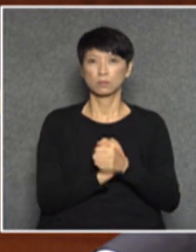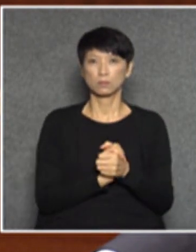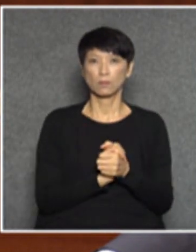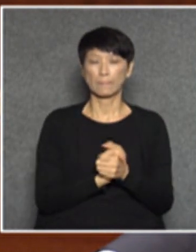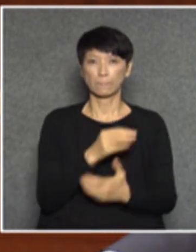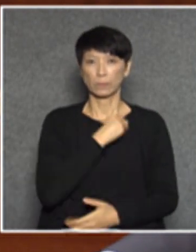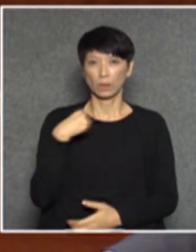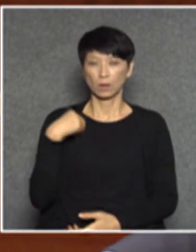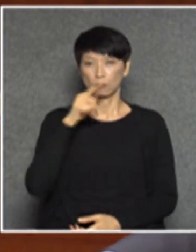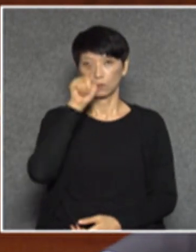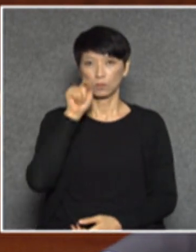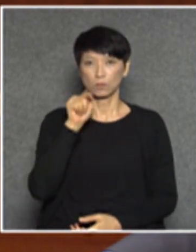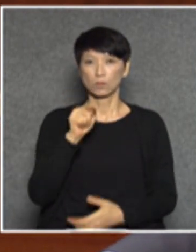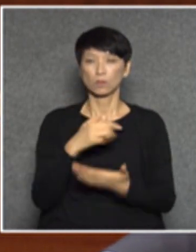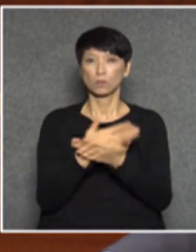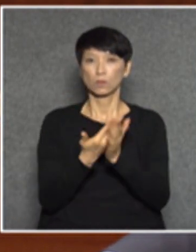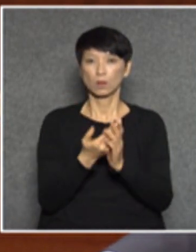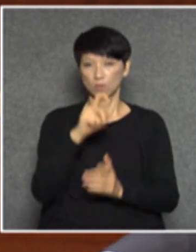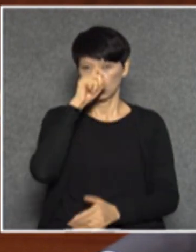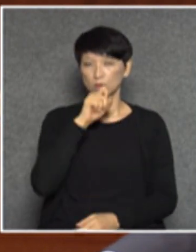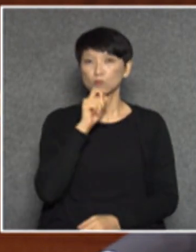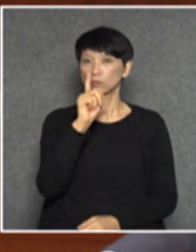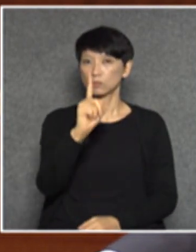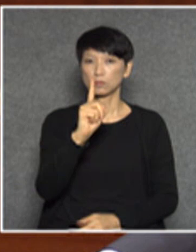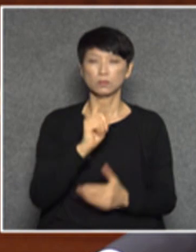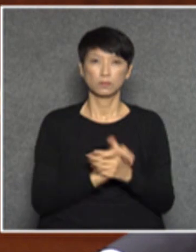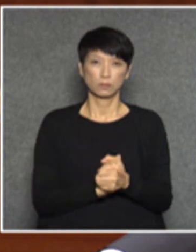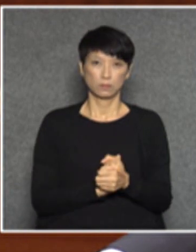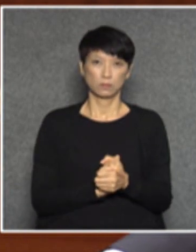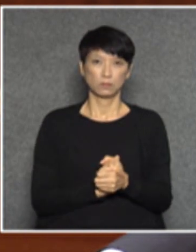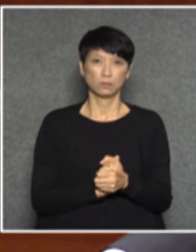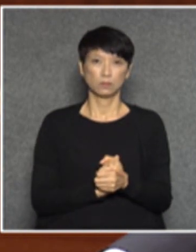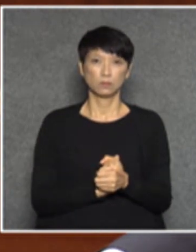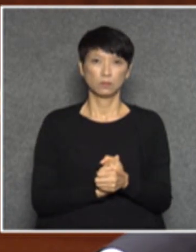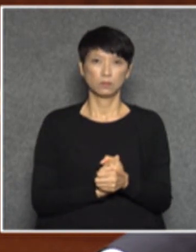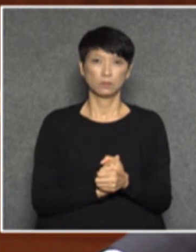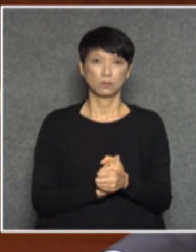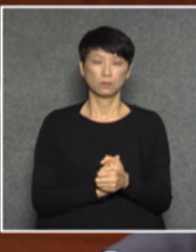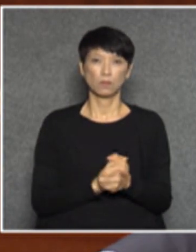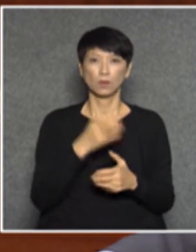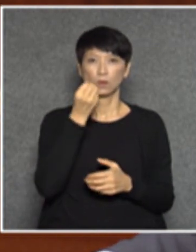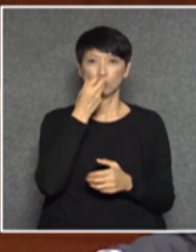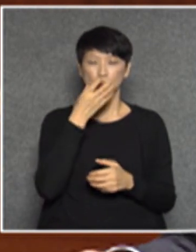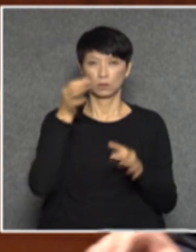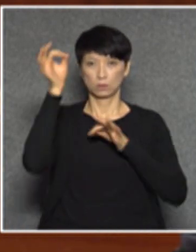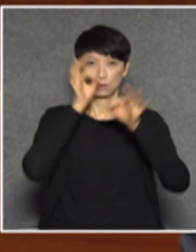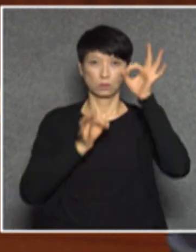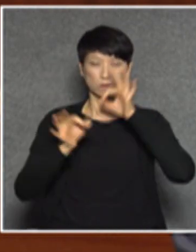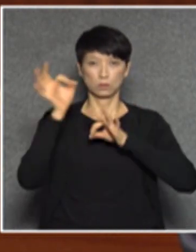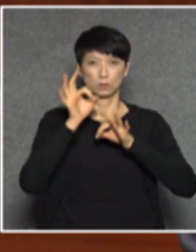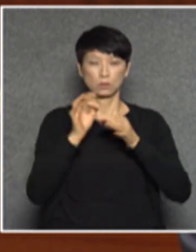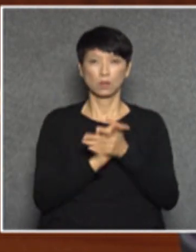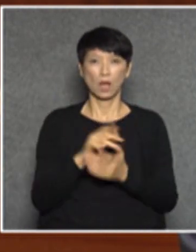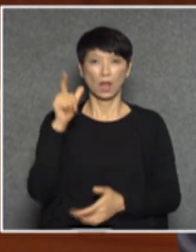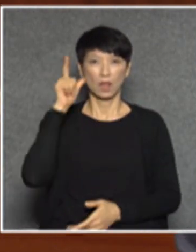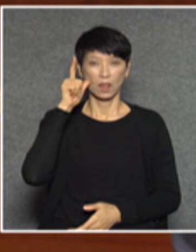上都是領先的。我記得有一次在香港和新加坡的李顯龍